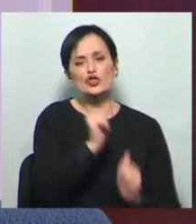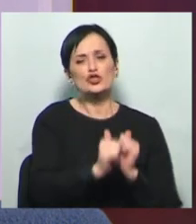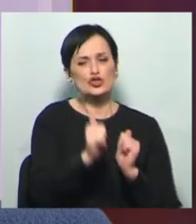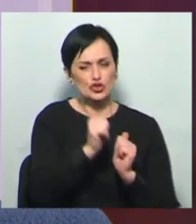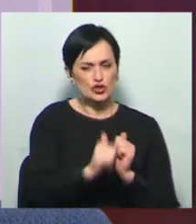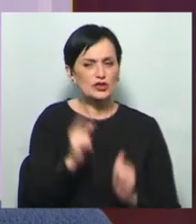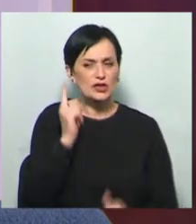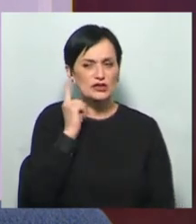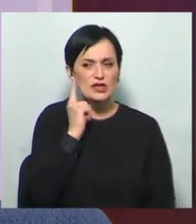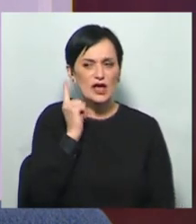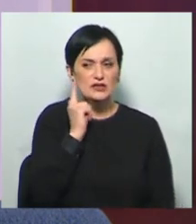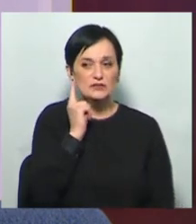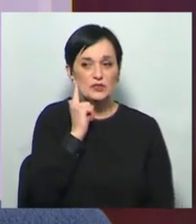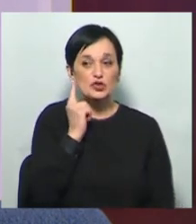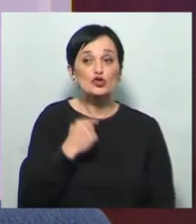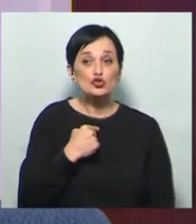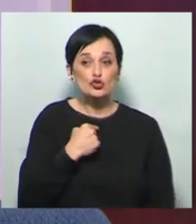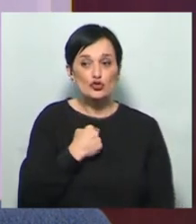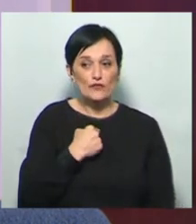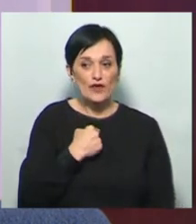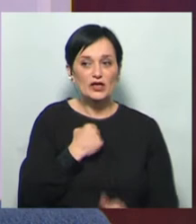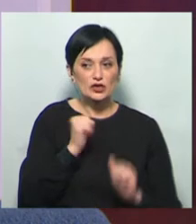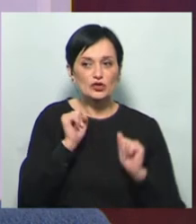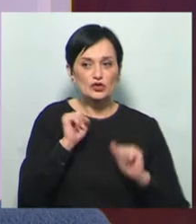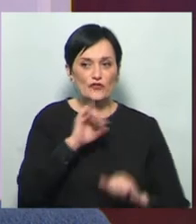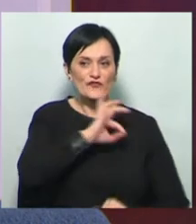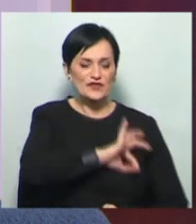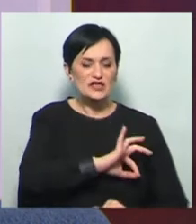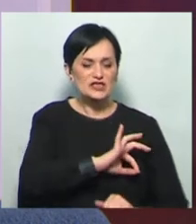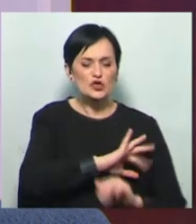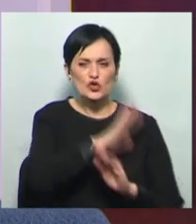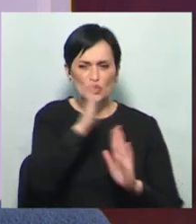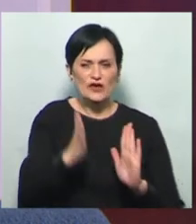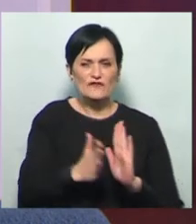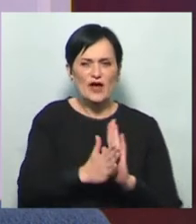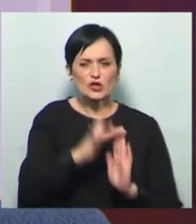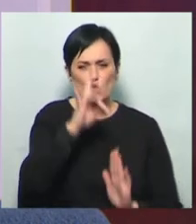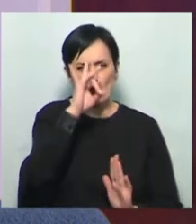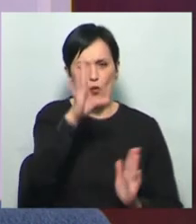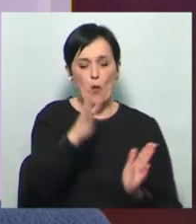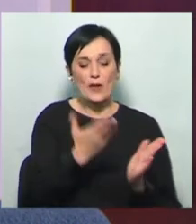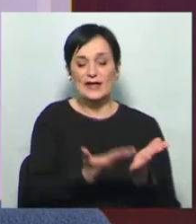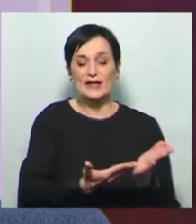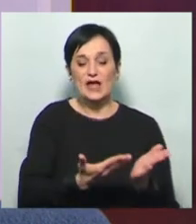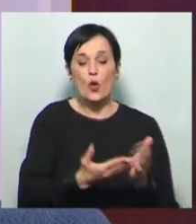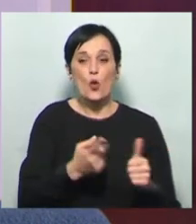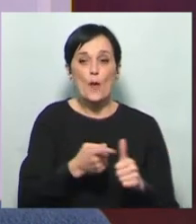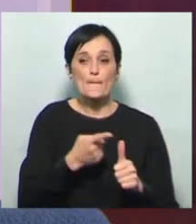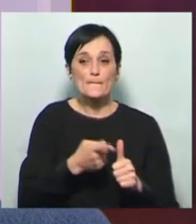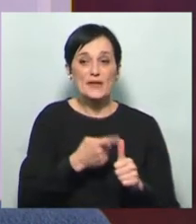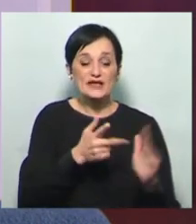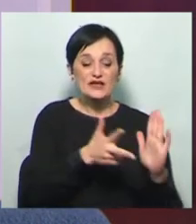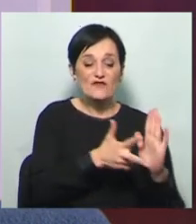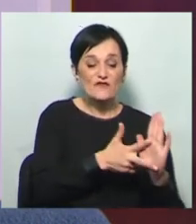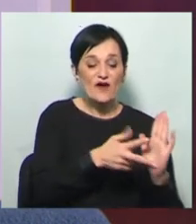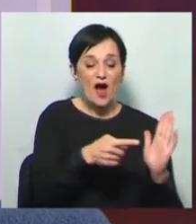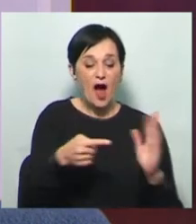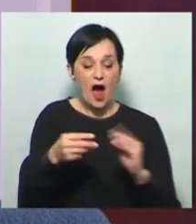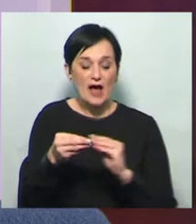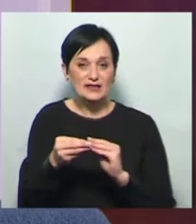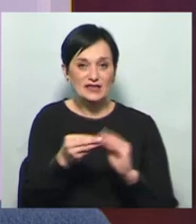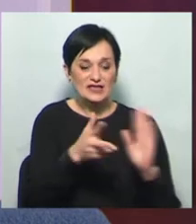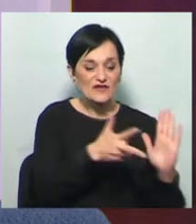ჩვენი გადაცემიდან. რასაკვირველია, ჩვენ შეგვიძლია ვისარგებლოთ ყველაზე პოპულარული რეკომენდაციით, რომელსაც ჰქვია 8 ჭიქა, ან